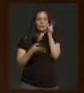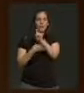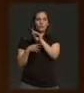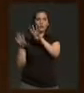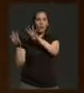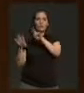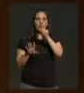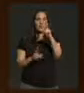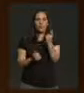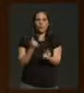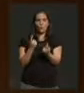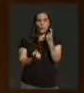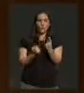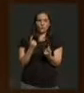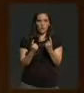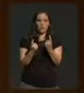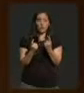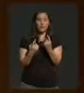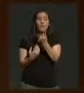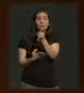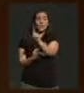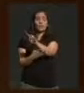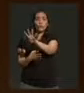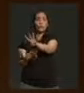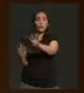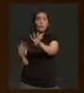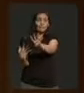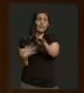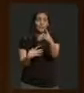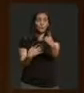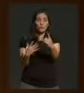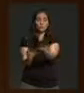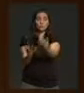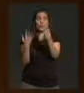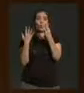Hauetatik 186 bizkaitarrez osaturik.